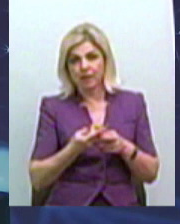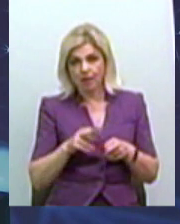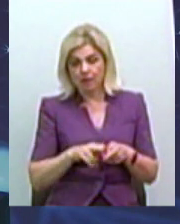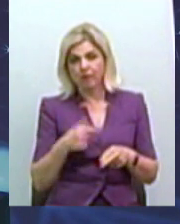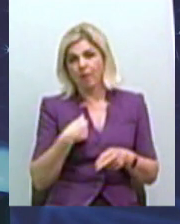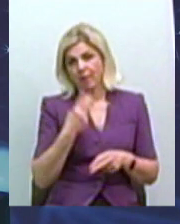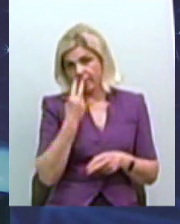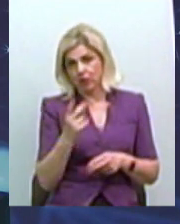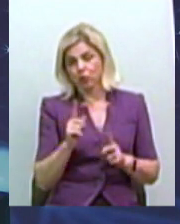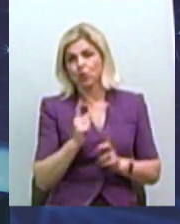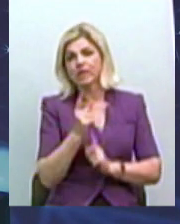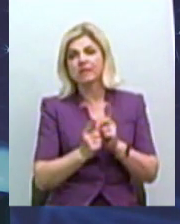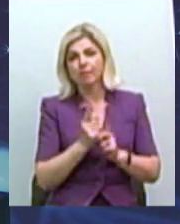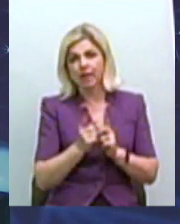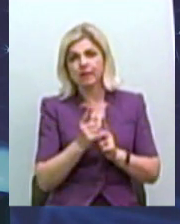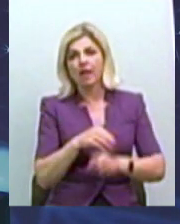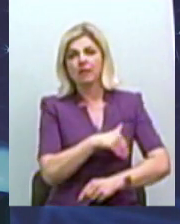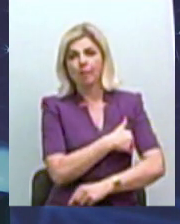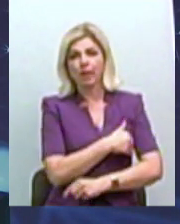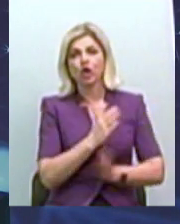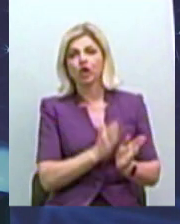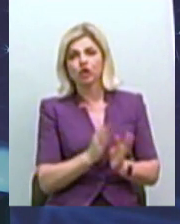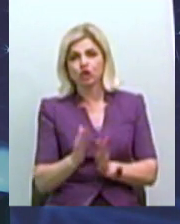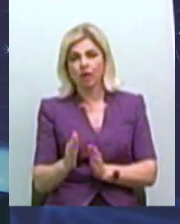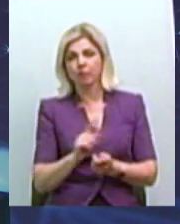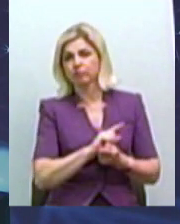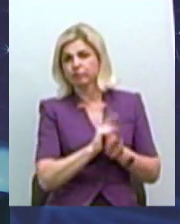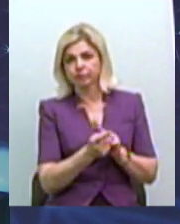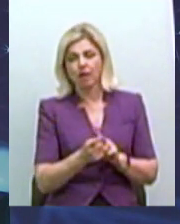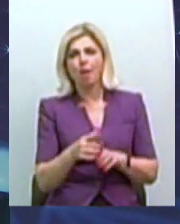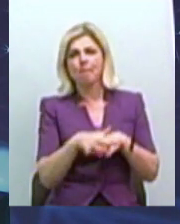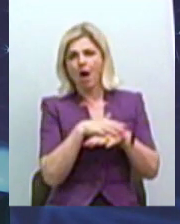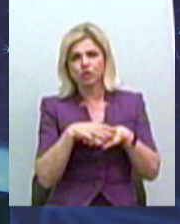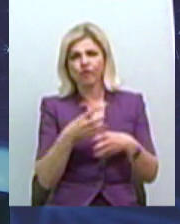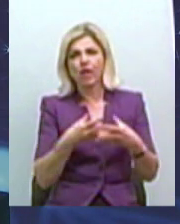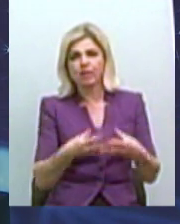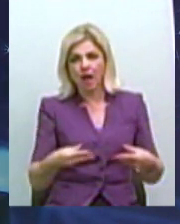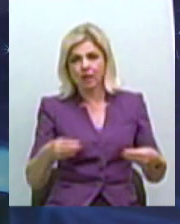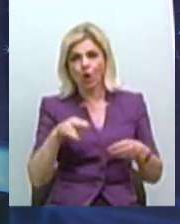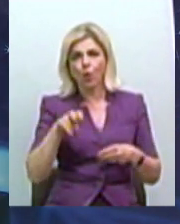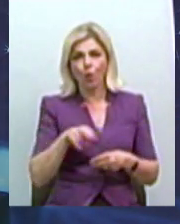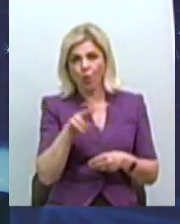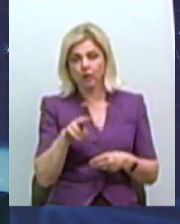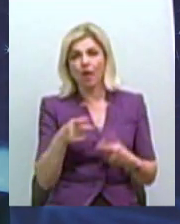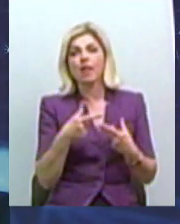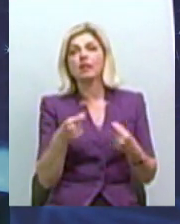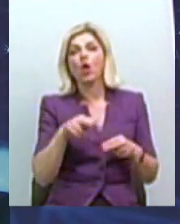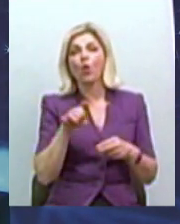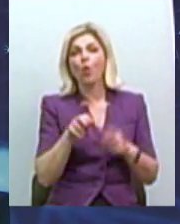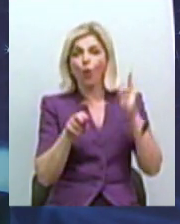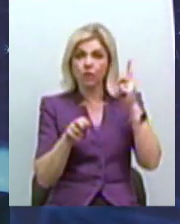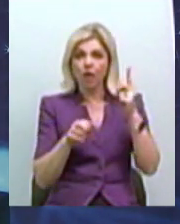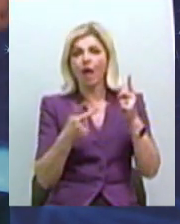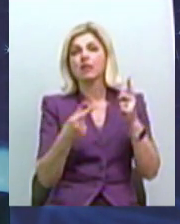что изменение температурного режима приводит к массовому таянию льдов. И казалось бы, где эти льды, а где мы?